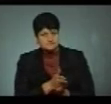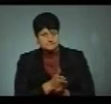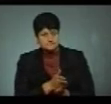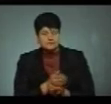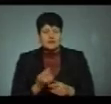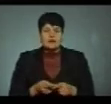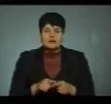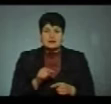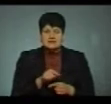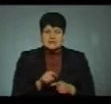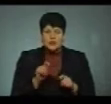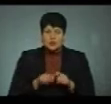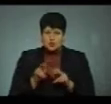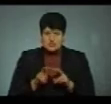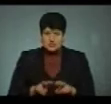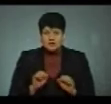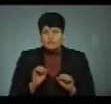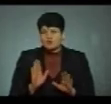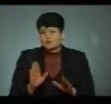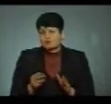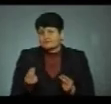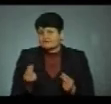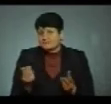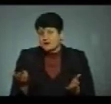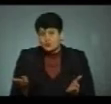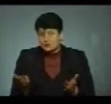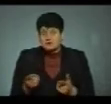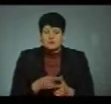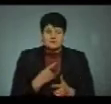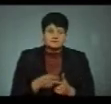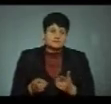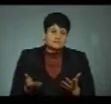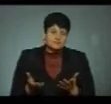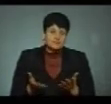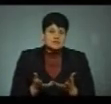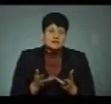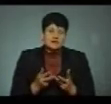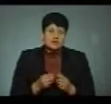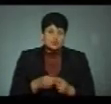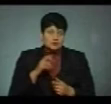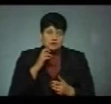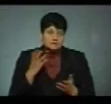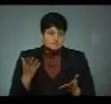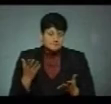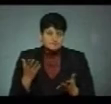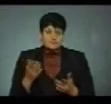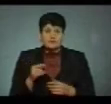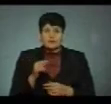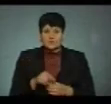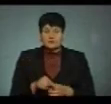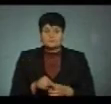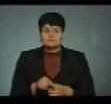ці дослідження можуть бути як комерційні, так і за рахунок держбюджету. І,